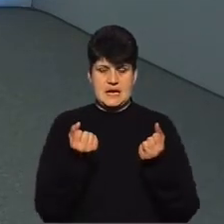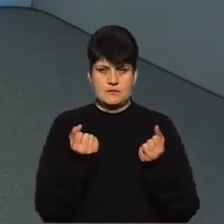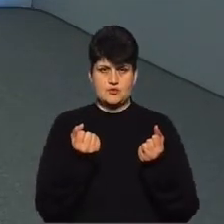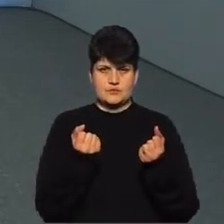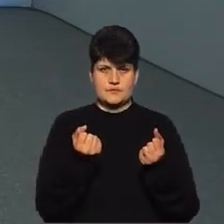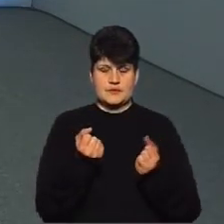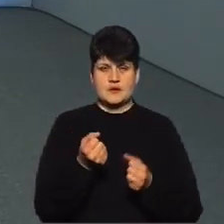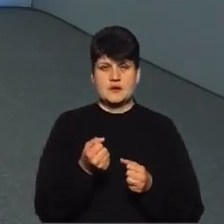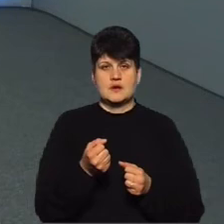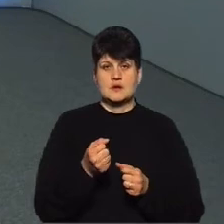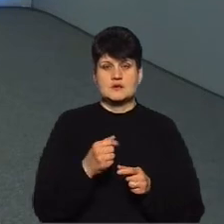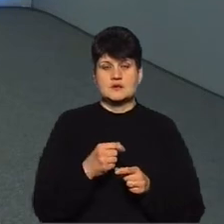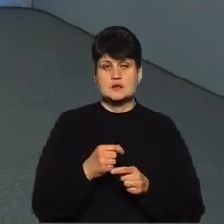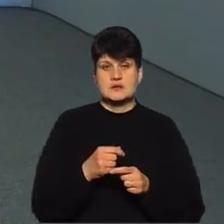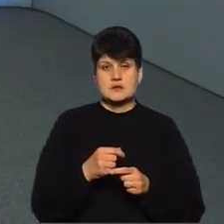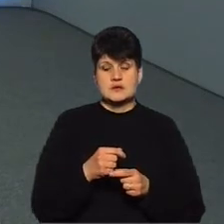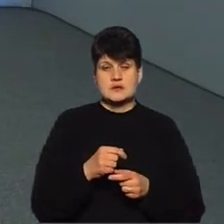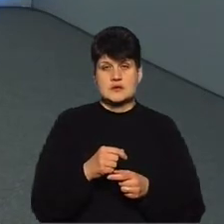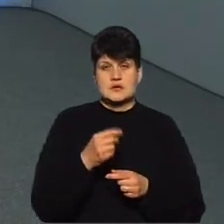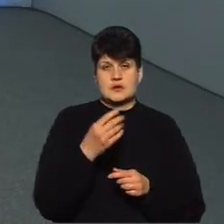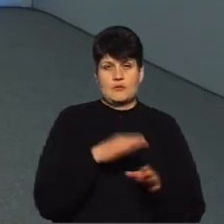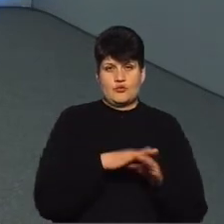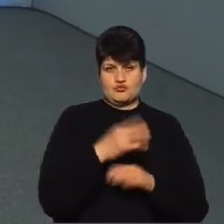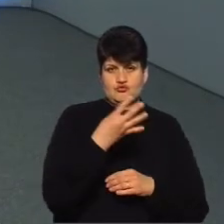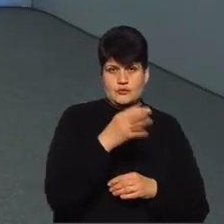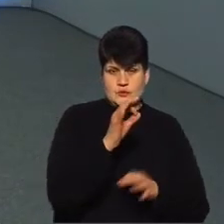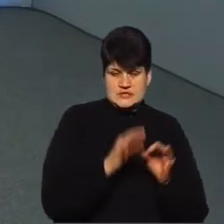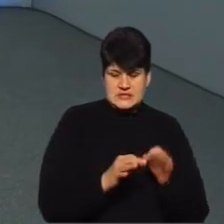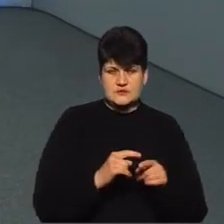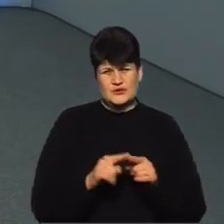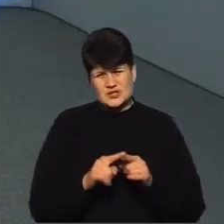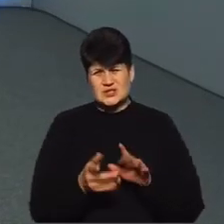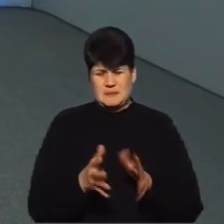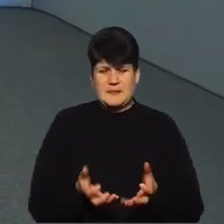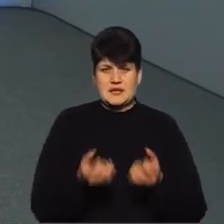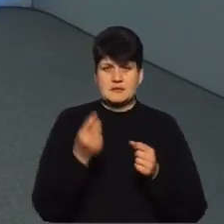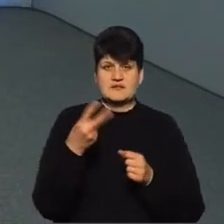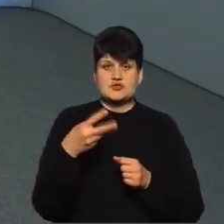40%, скоріше підтримують 24%, скоріше не підтримує